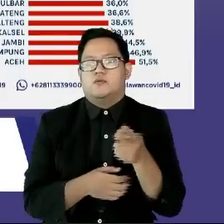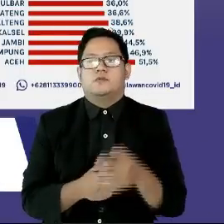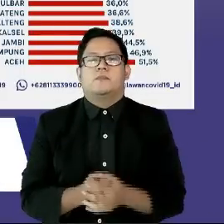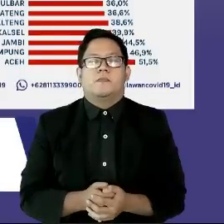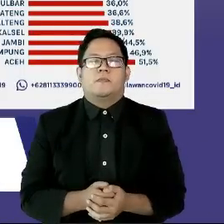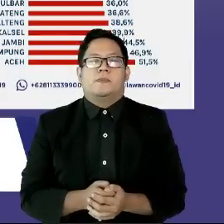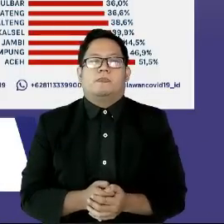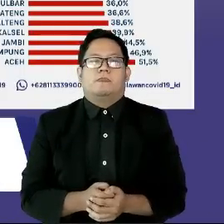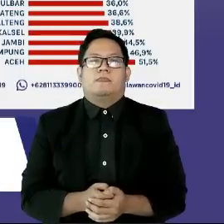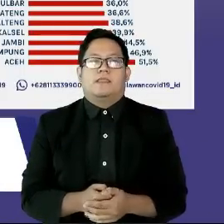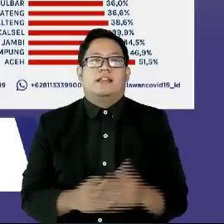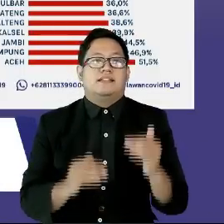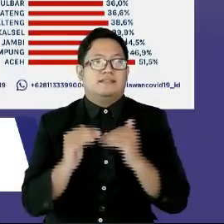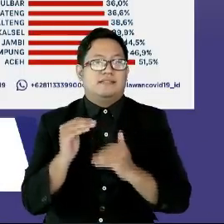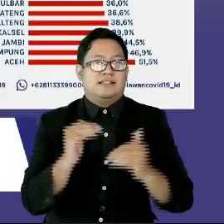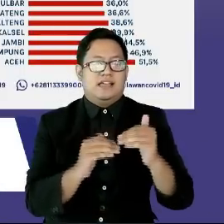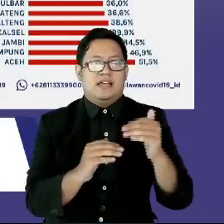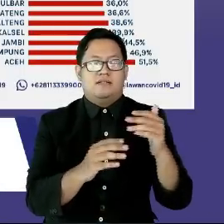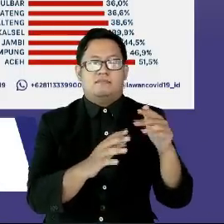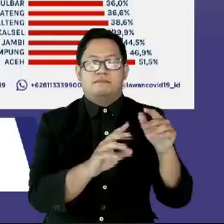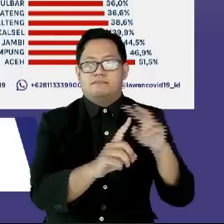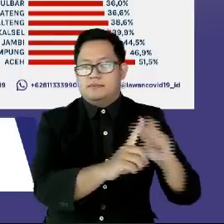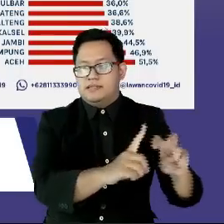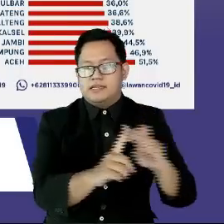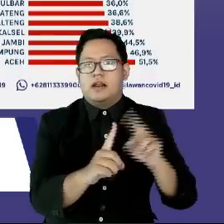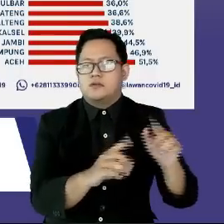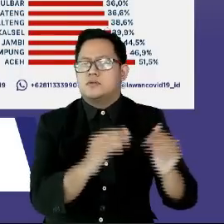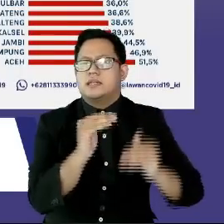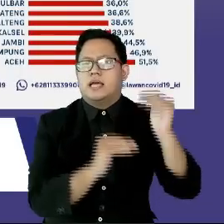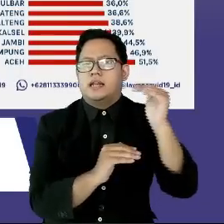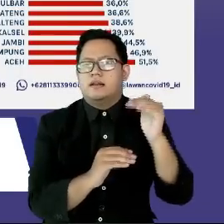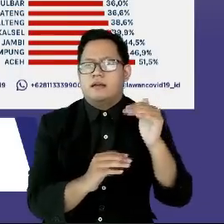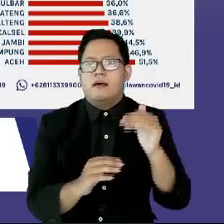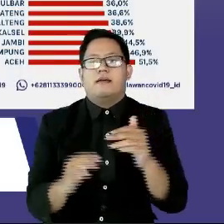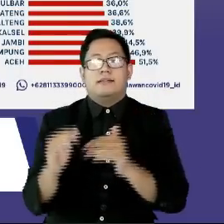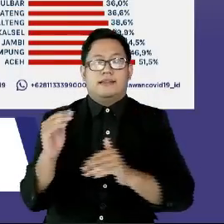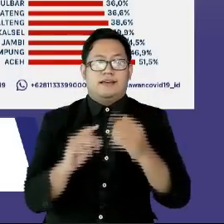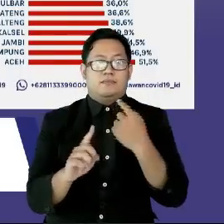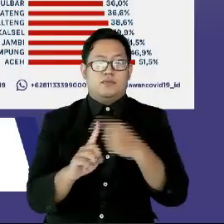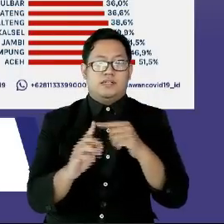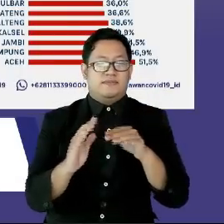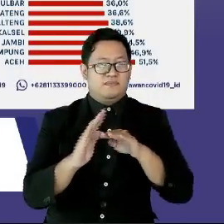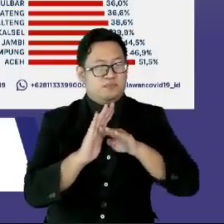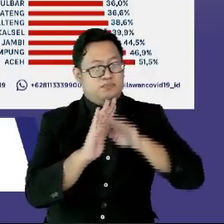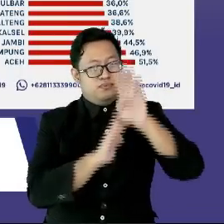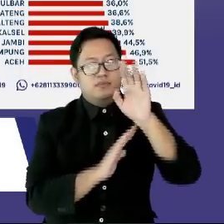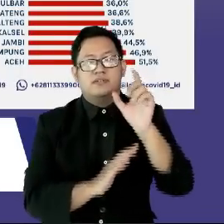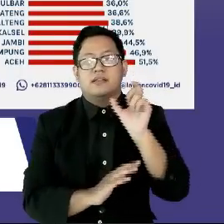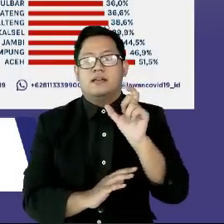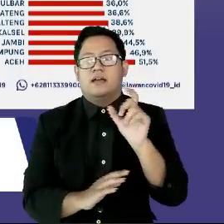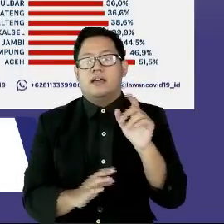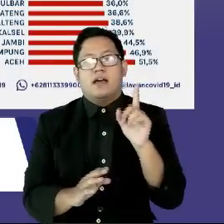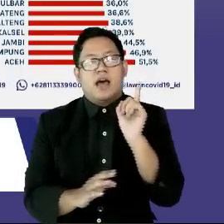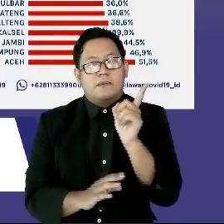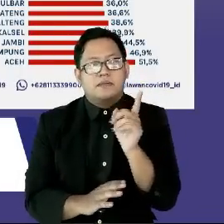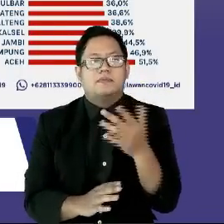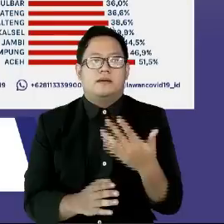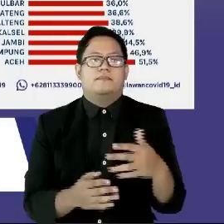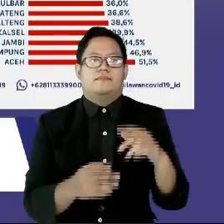jumlah pemeriksaan di wilayahnya. Positivity rate yang tinggi dapat terjadi karena jumlah testing yang